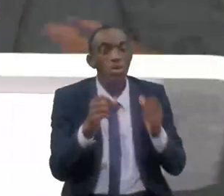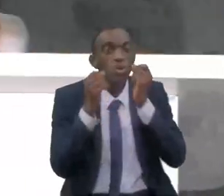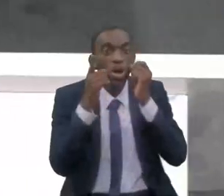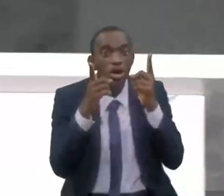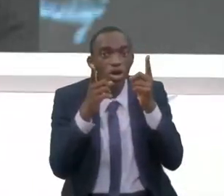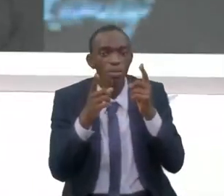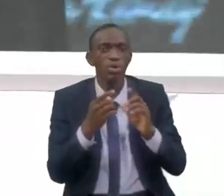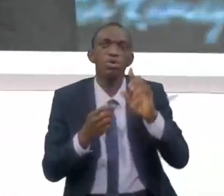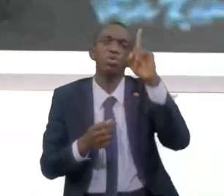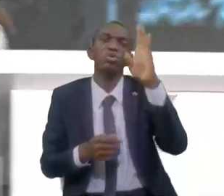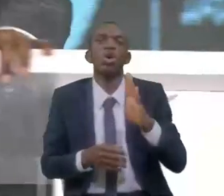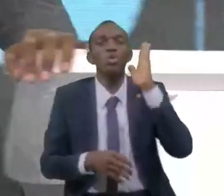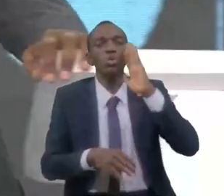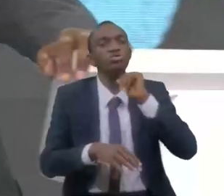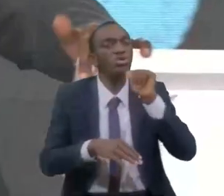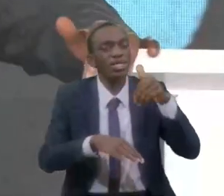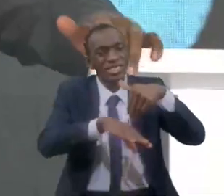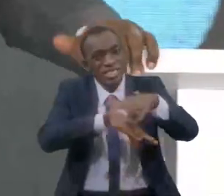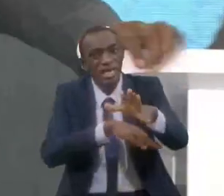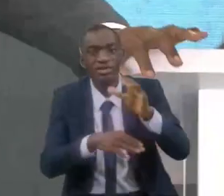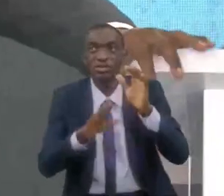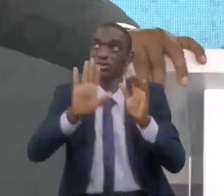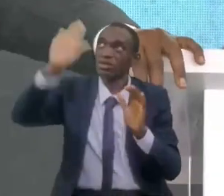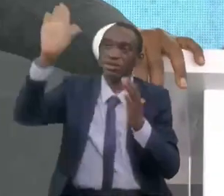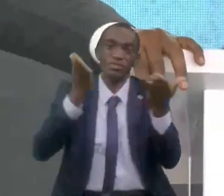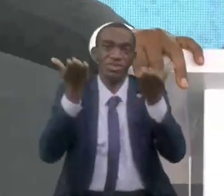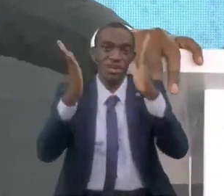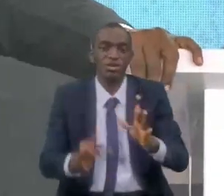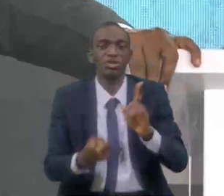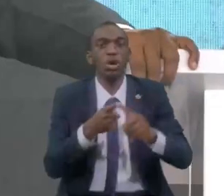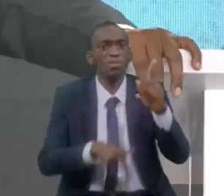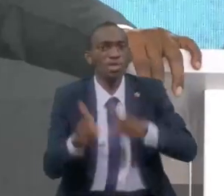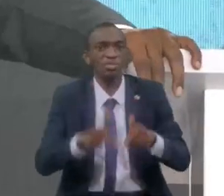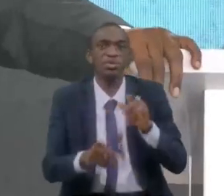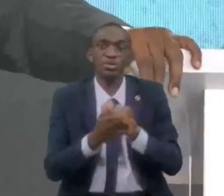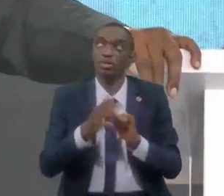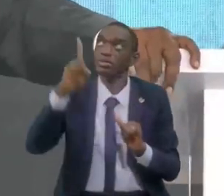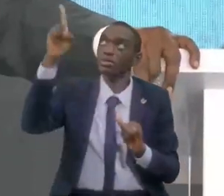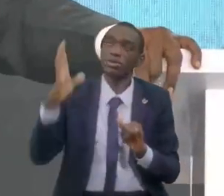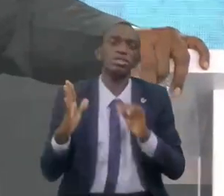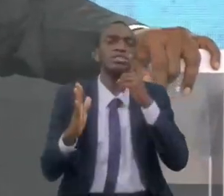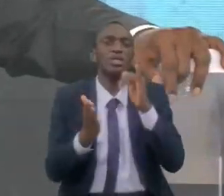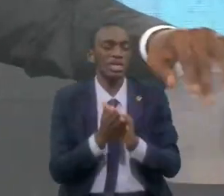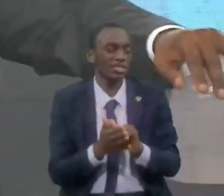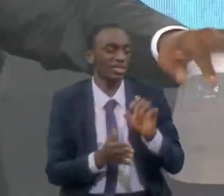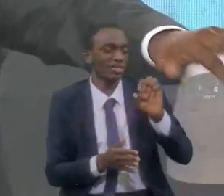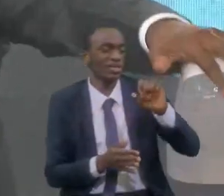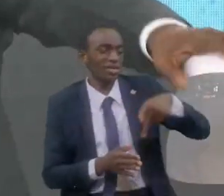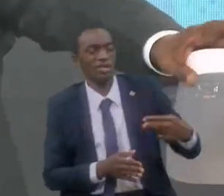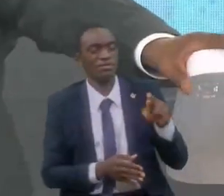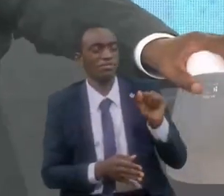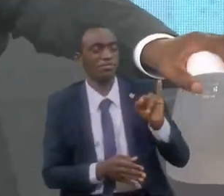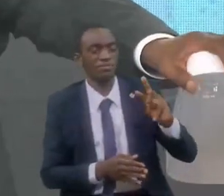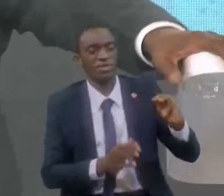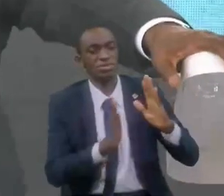se réveiller. Dieu n'enverra pas son serviteur vers des gens dont Dieu a dit, Ephraim est